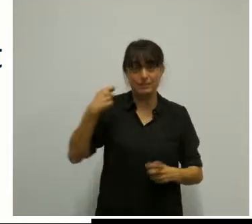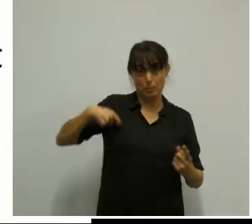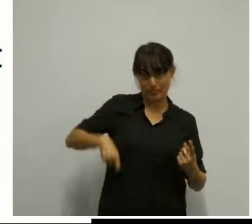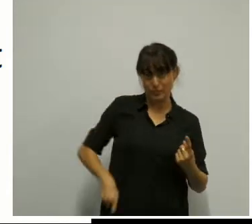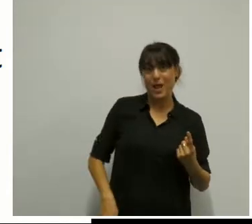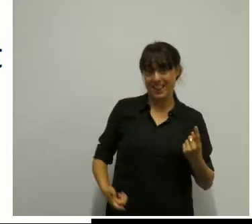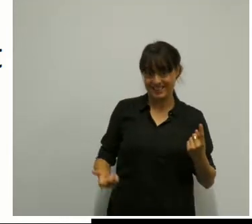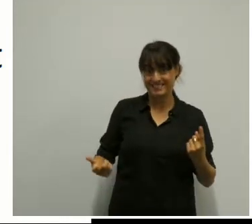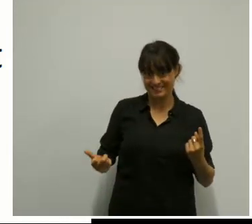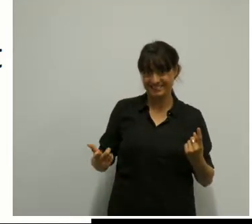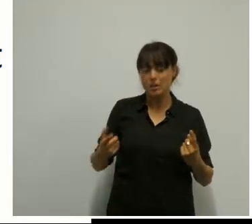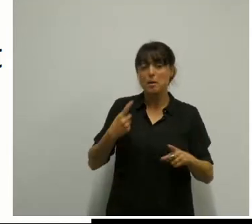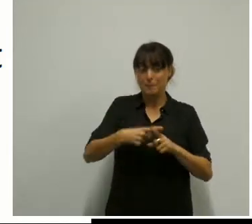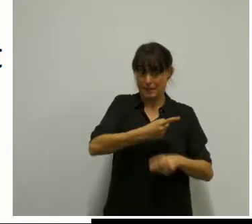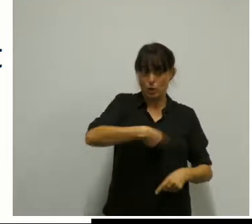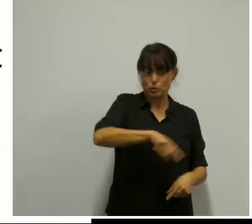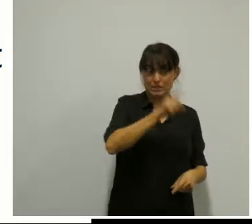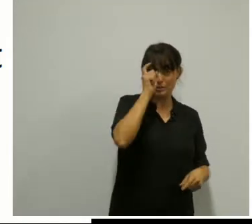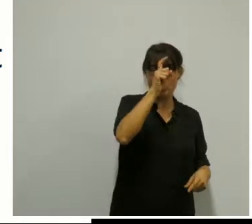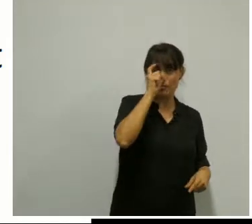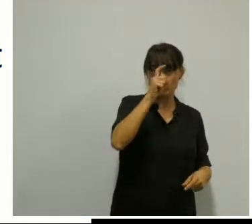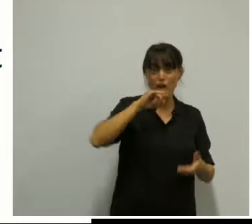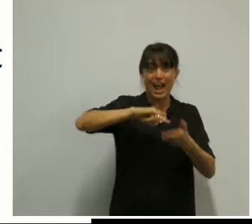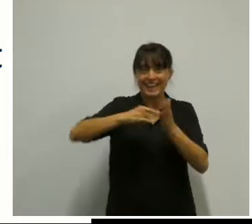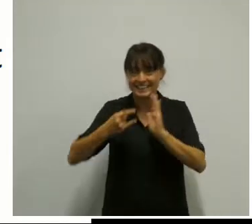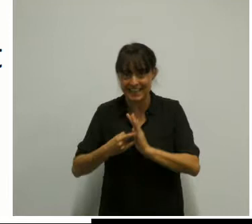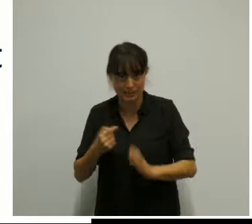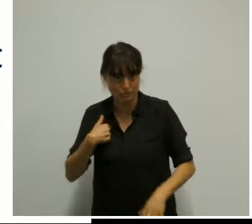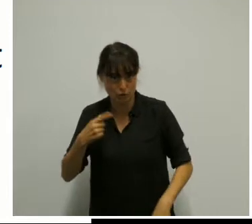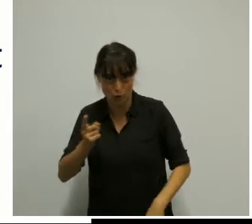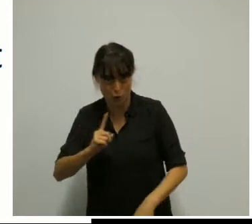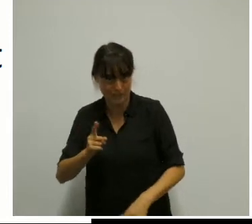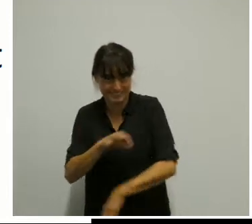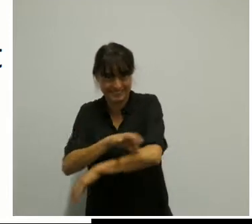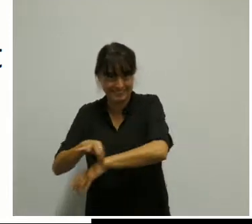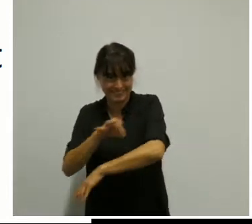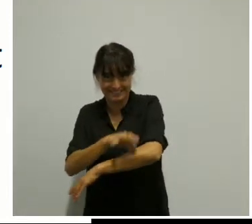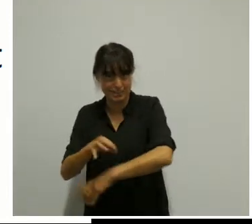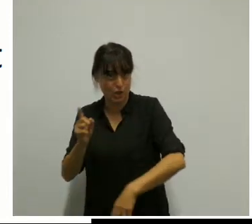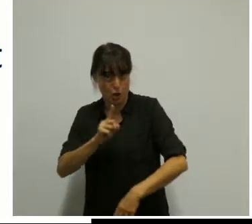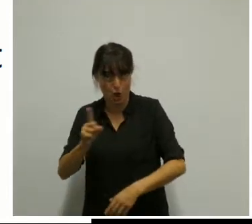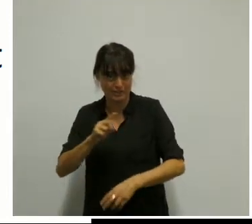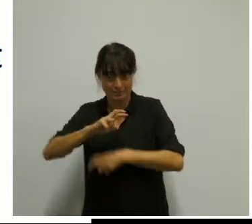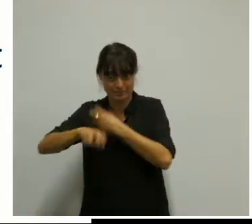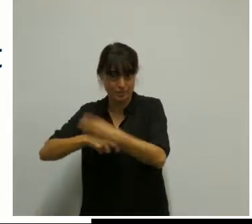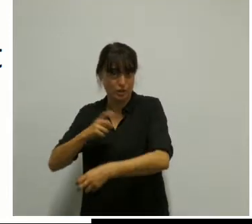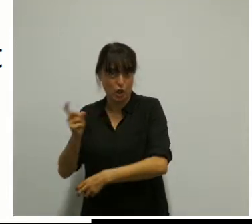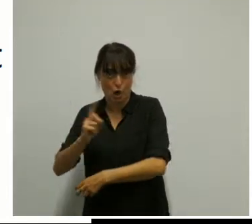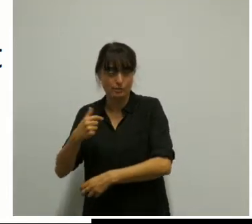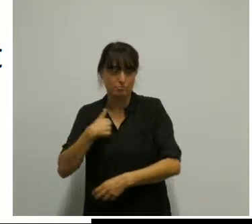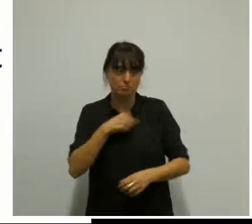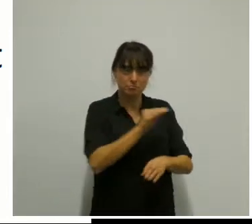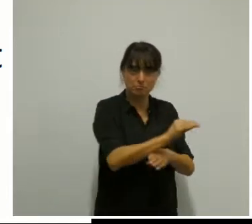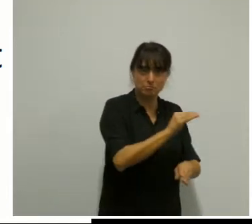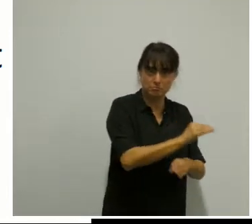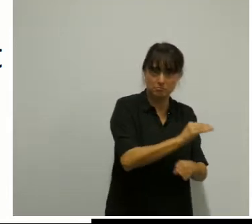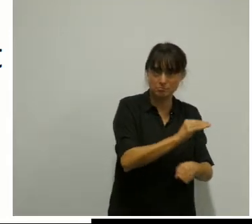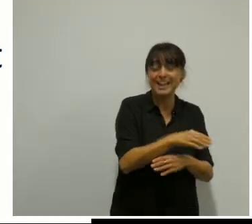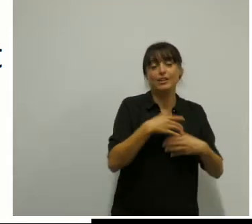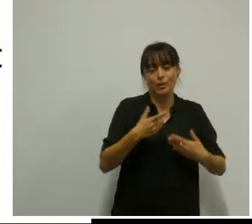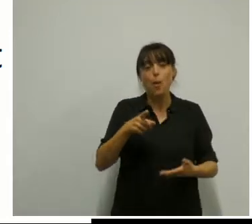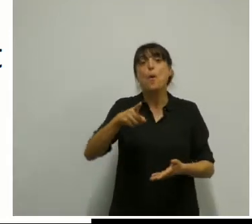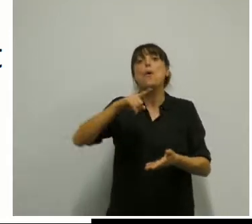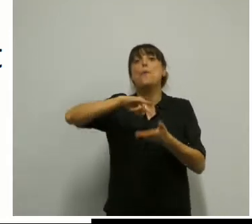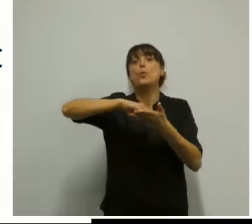som professionals de la docència. No som arquitectes, no som enginyers, no som del món del lúdic. No? Aleshores, aquest projecte,